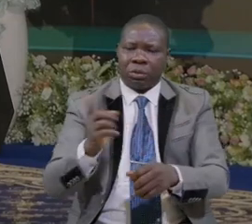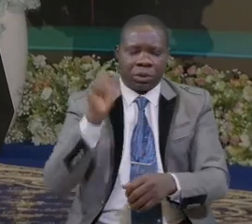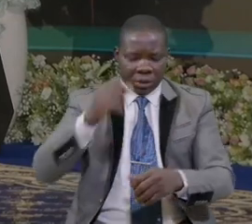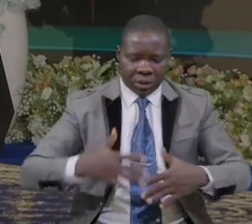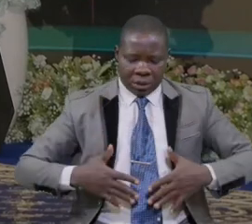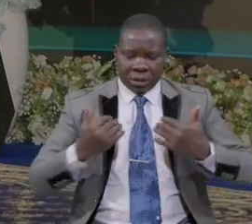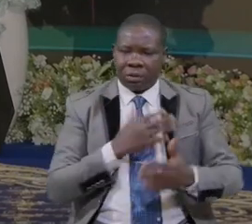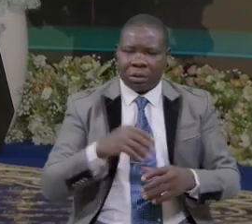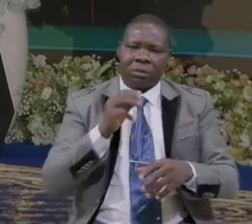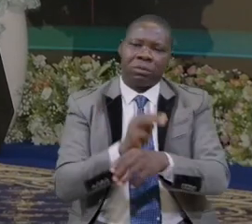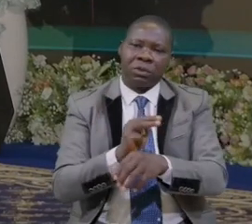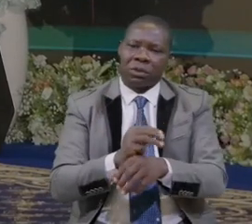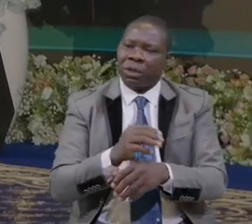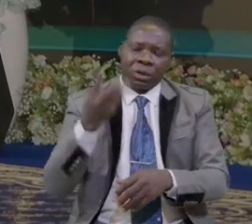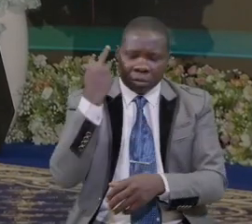malade.